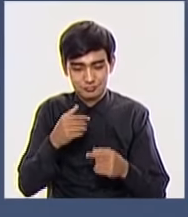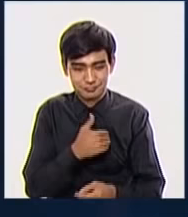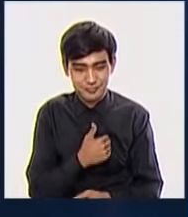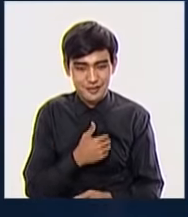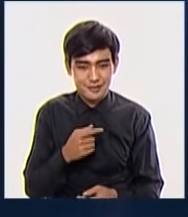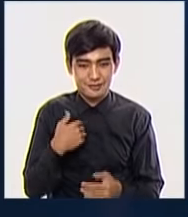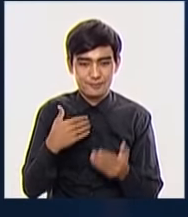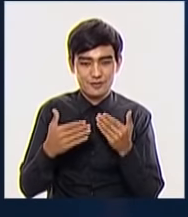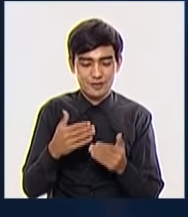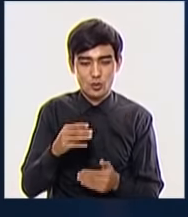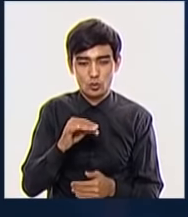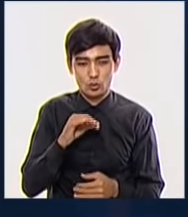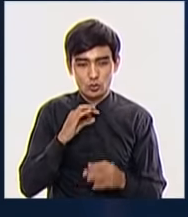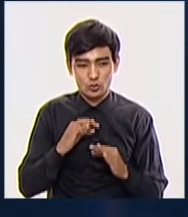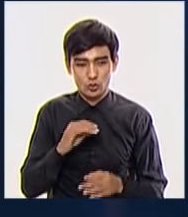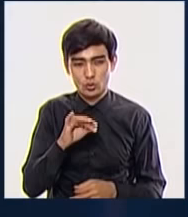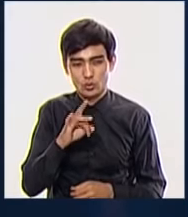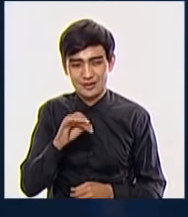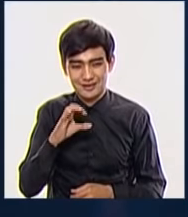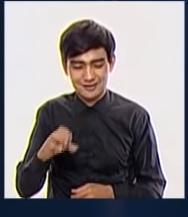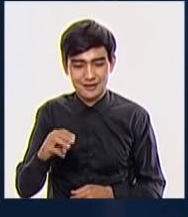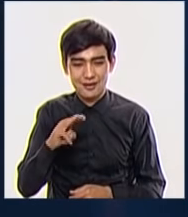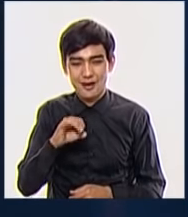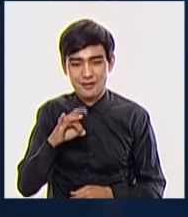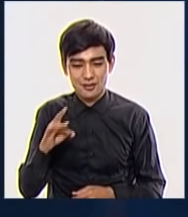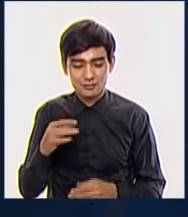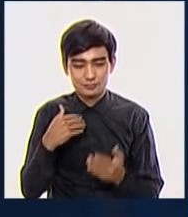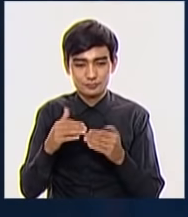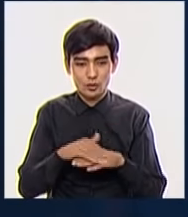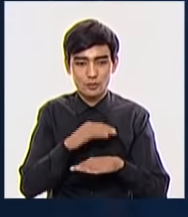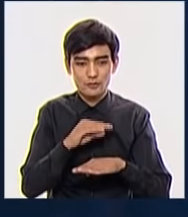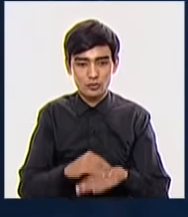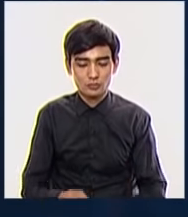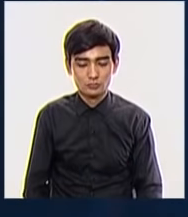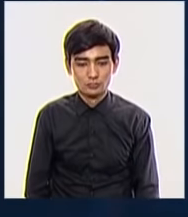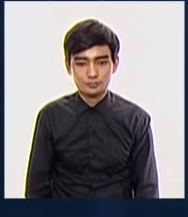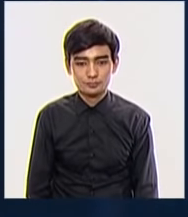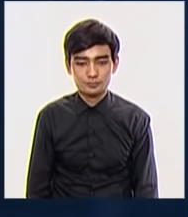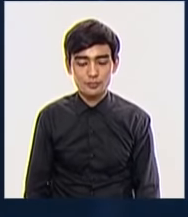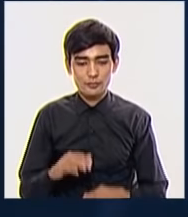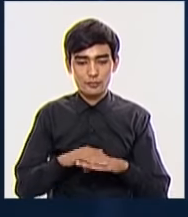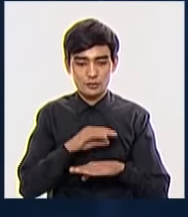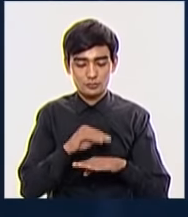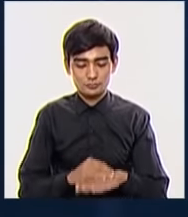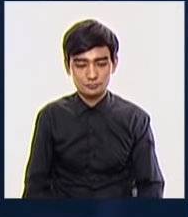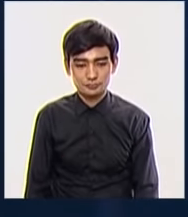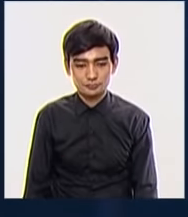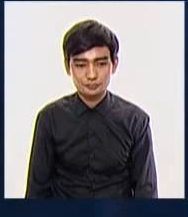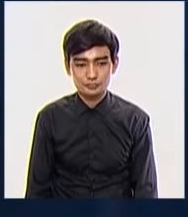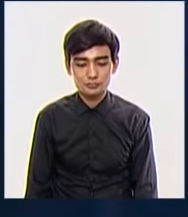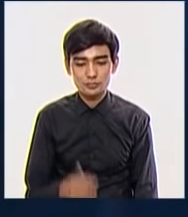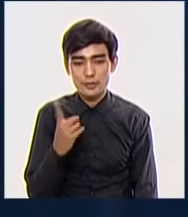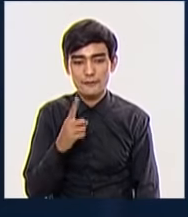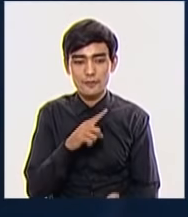С нами на прямой связи юрист Таир Насханов. Таир, добрый вечер. Вечер добрый.